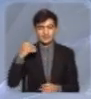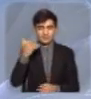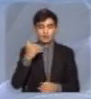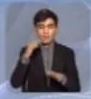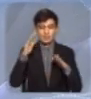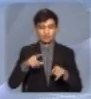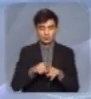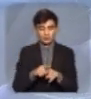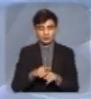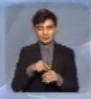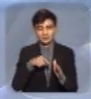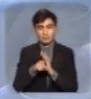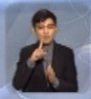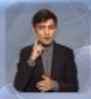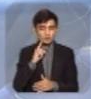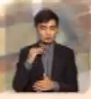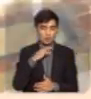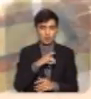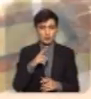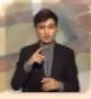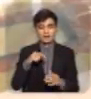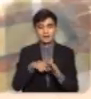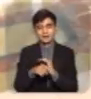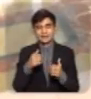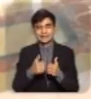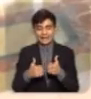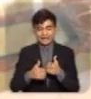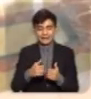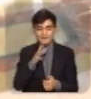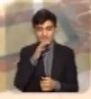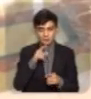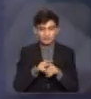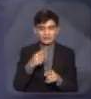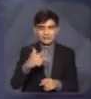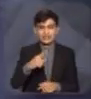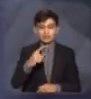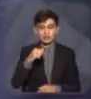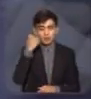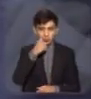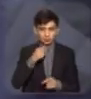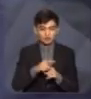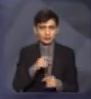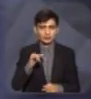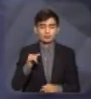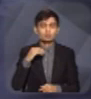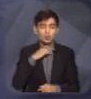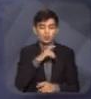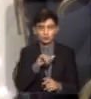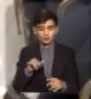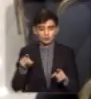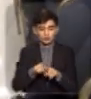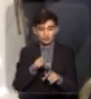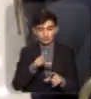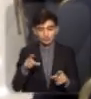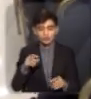было как никогда много молодых лиц. Средний возраст, попавший в кадровый резерв, 31 год. При этом у многих внушительный стаж работы